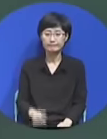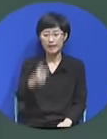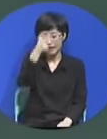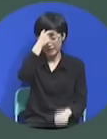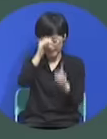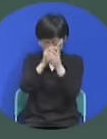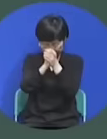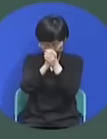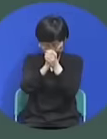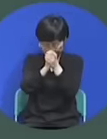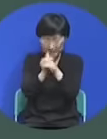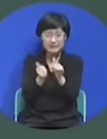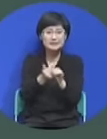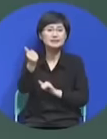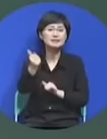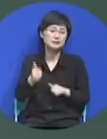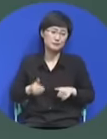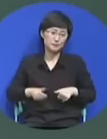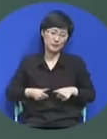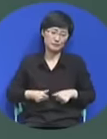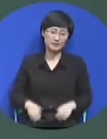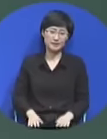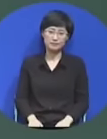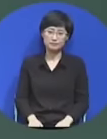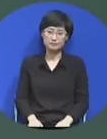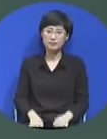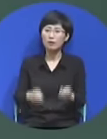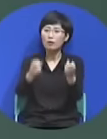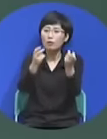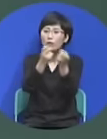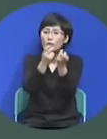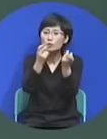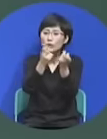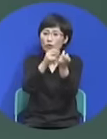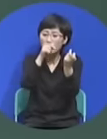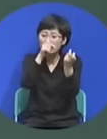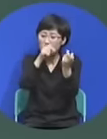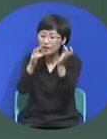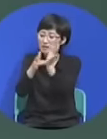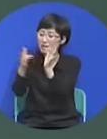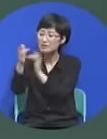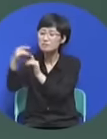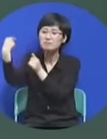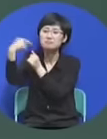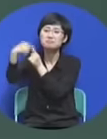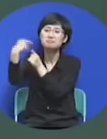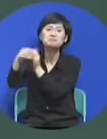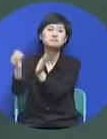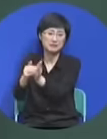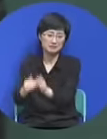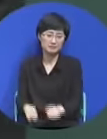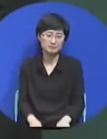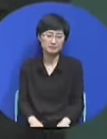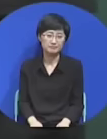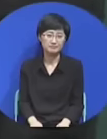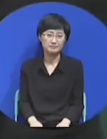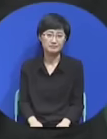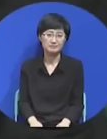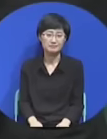기도로 승리할 수 있어야 돼요. 应该靠着祷告能够胜利。 어떻게 하면 되느냐를 예수님 가르쳐 주셨다니까요. 예수教导了当怎样做。